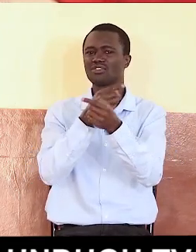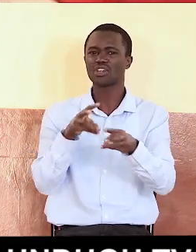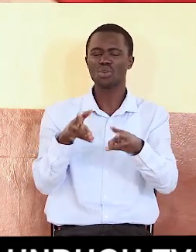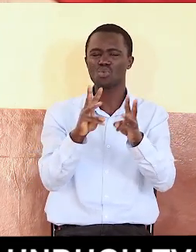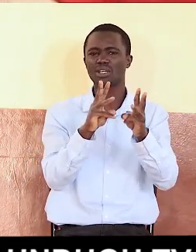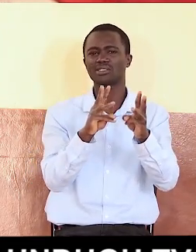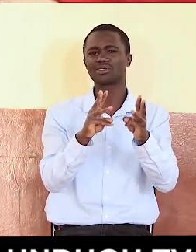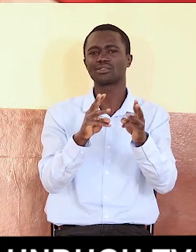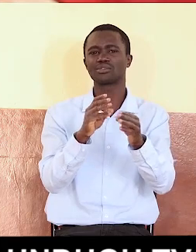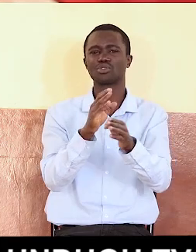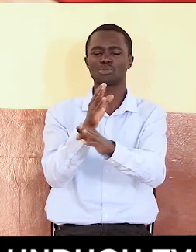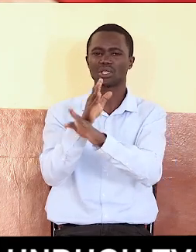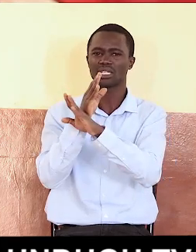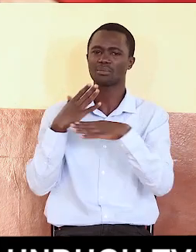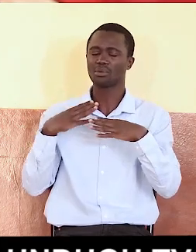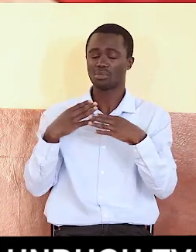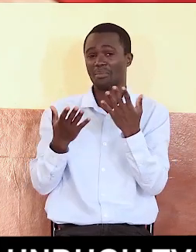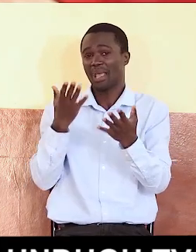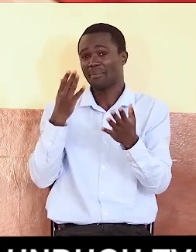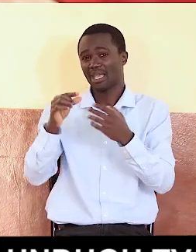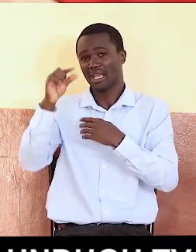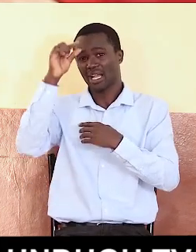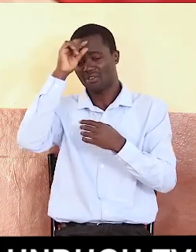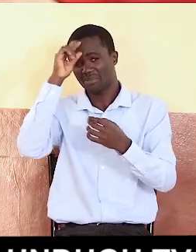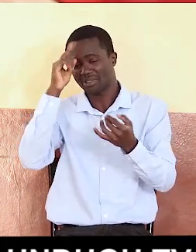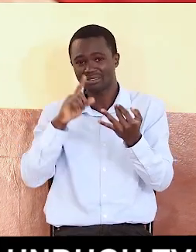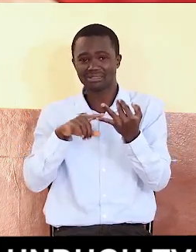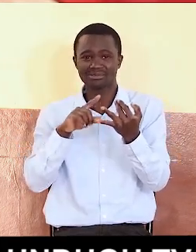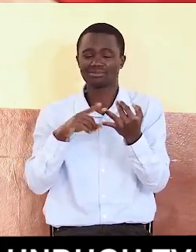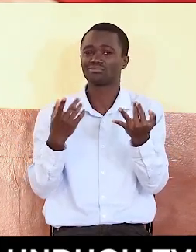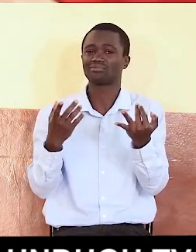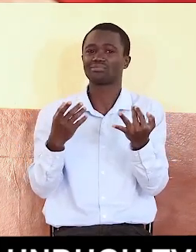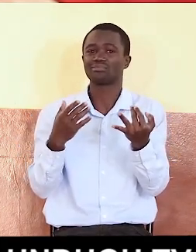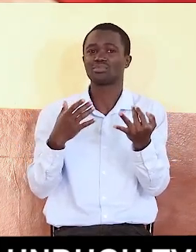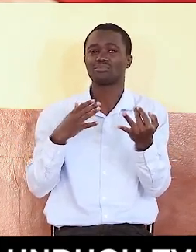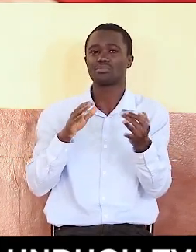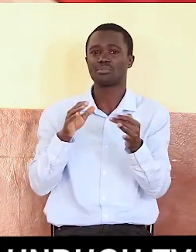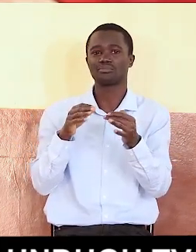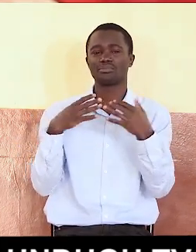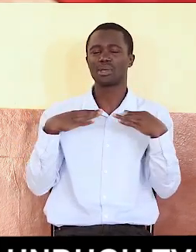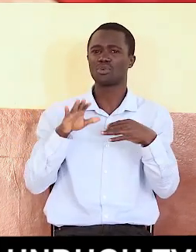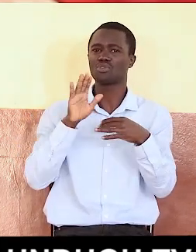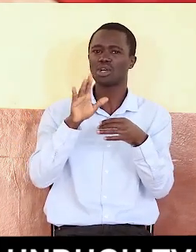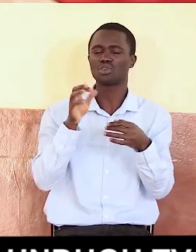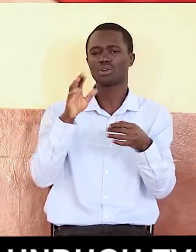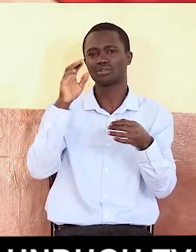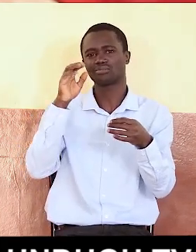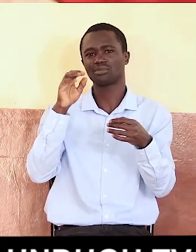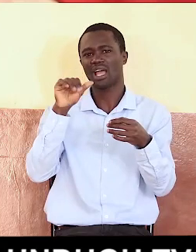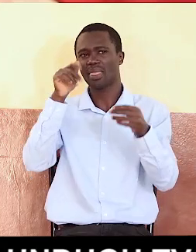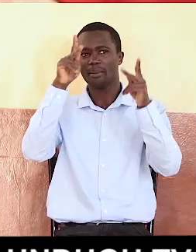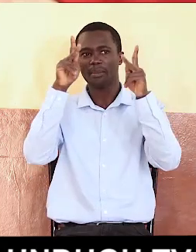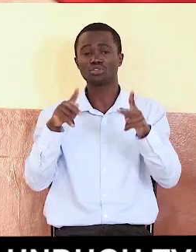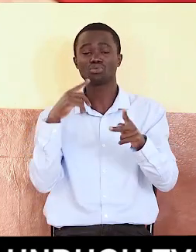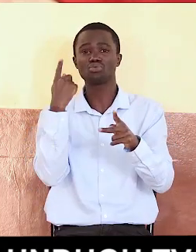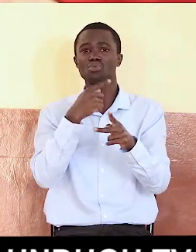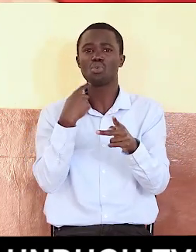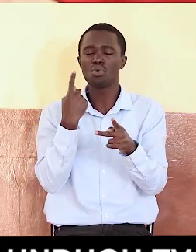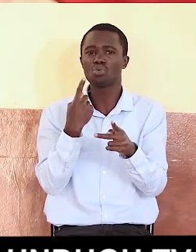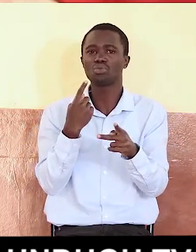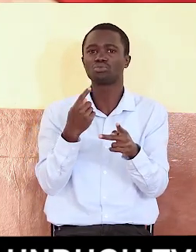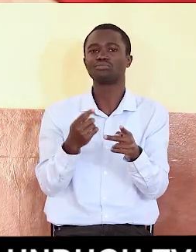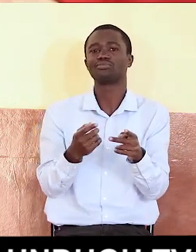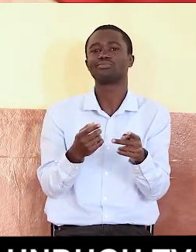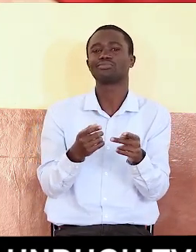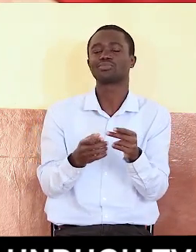wa serikali, inaweza kupitia ulinzi, unaweza kupitia kwa watu wako ama mtu fulani ambayo umeelekezwa